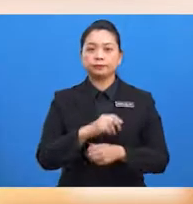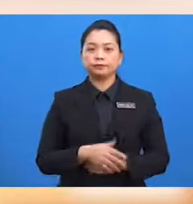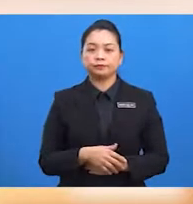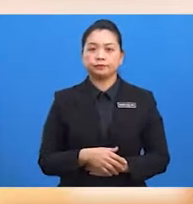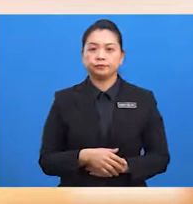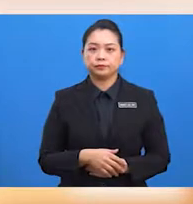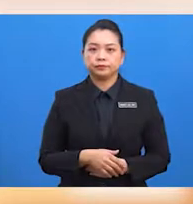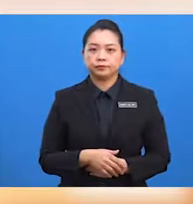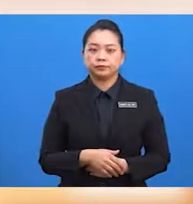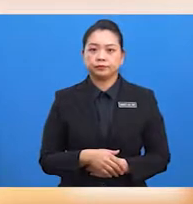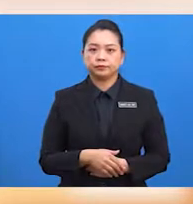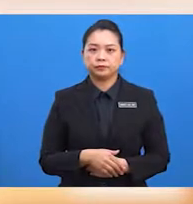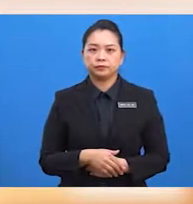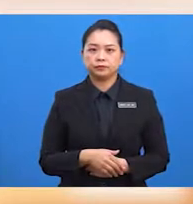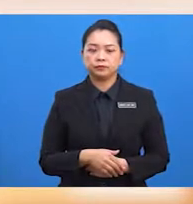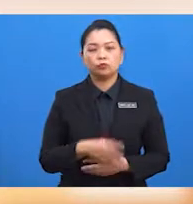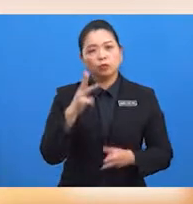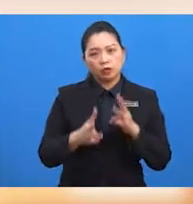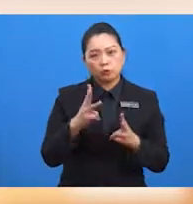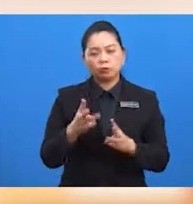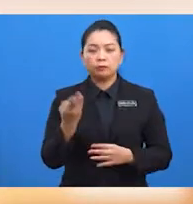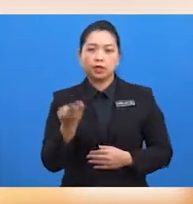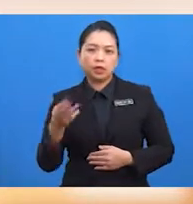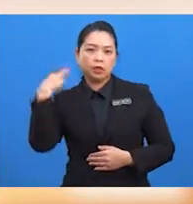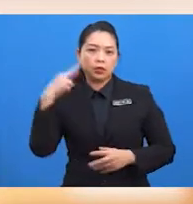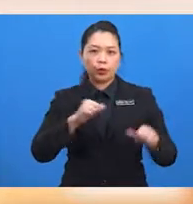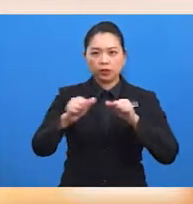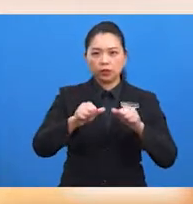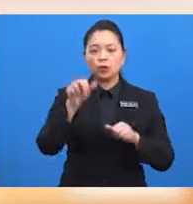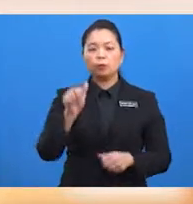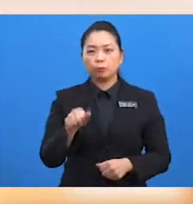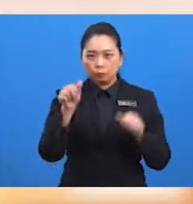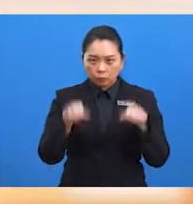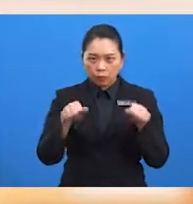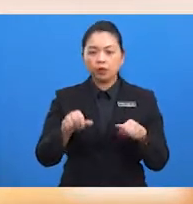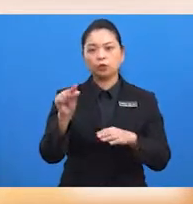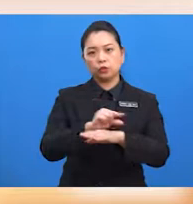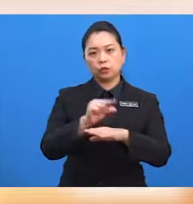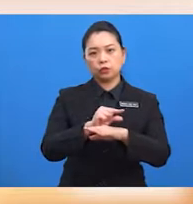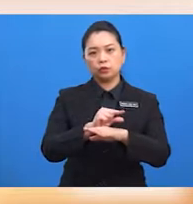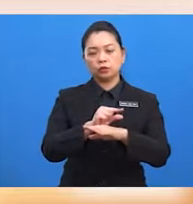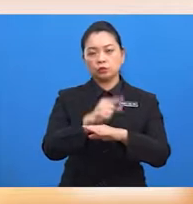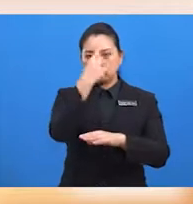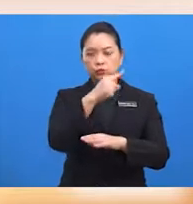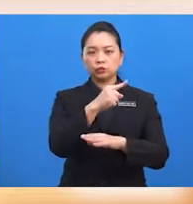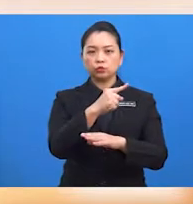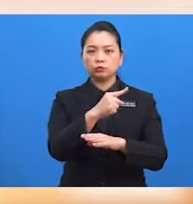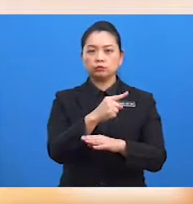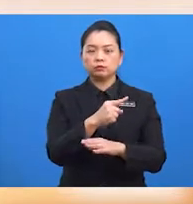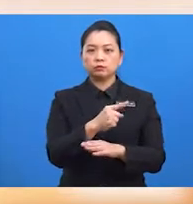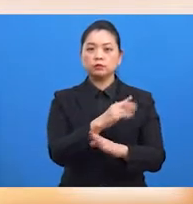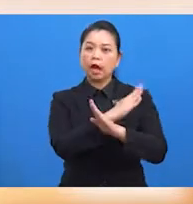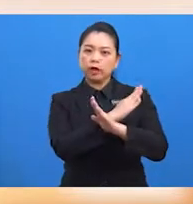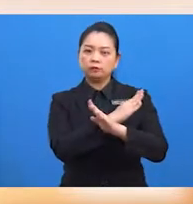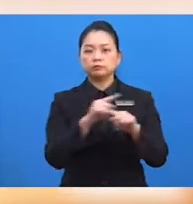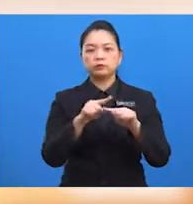murid-murid walaupun mahendrati boleh digunakan dalam bidang pertahanan tapi kesannya amat